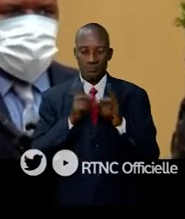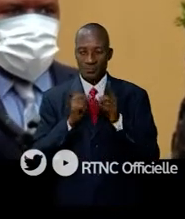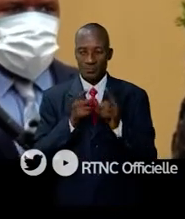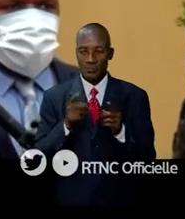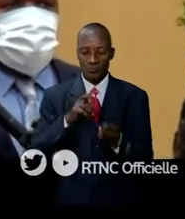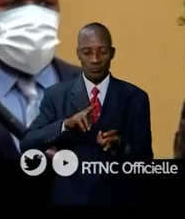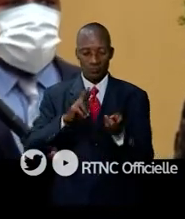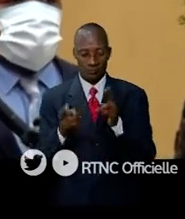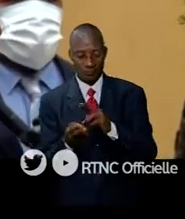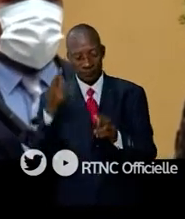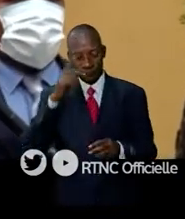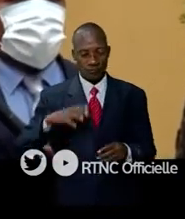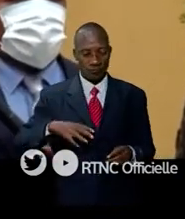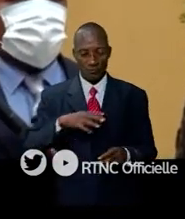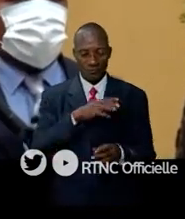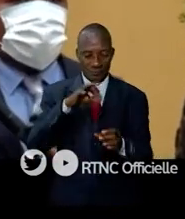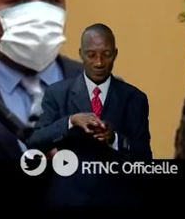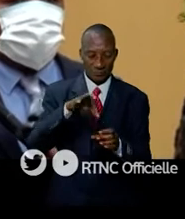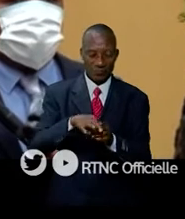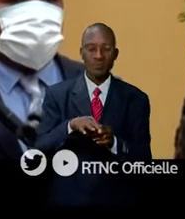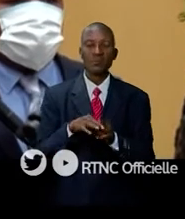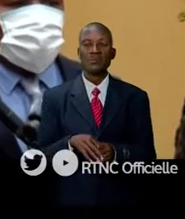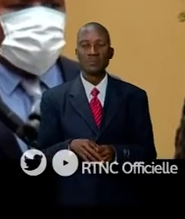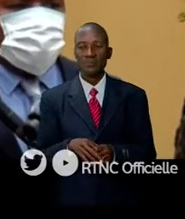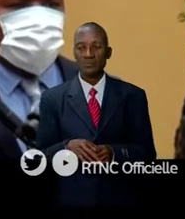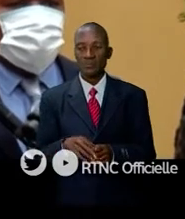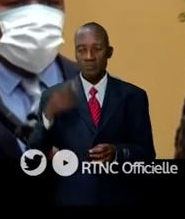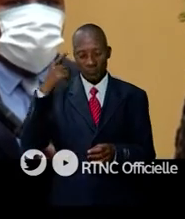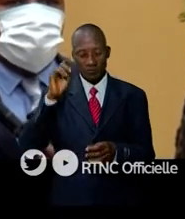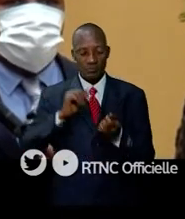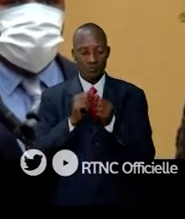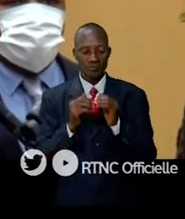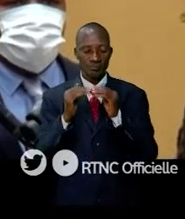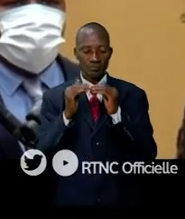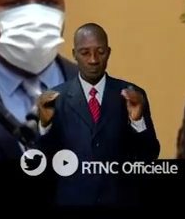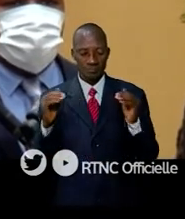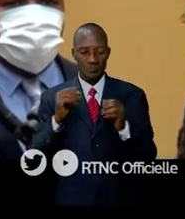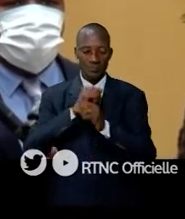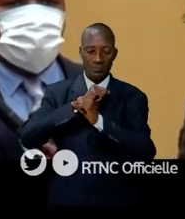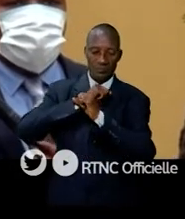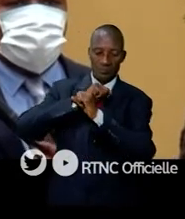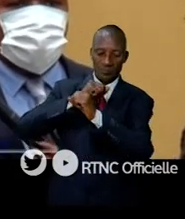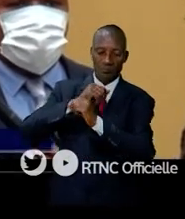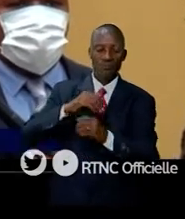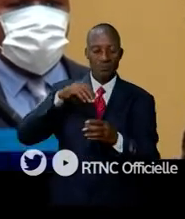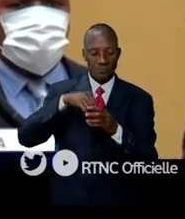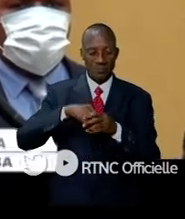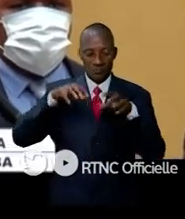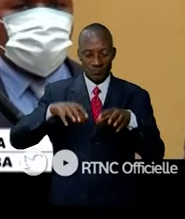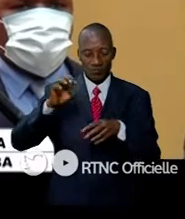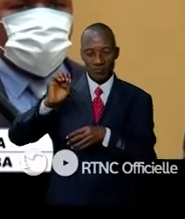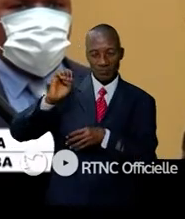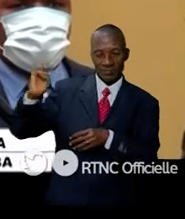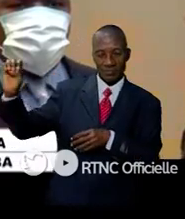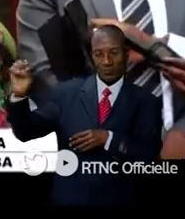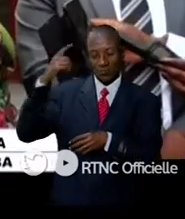de la CENI ainsi que sur les questions de paix et de sécurité dans la partie est de